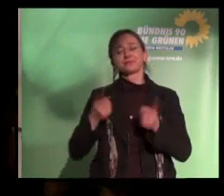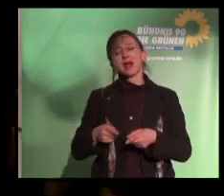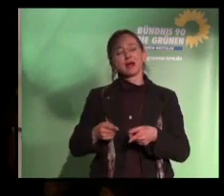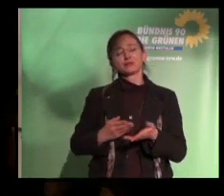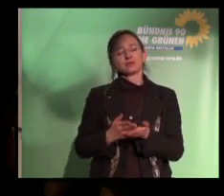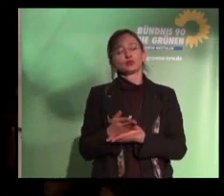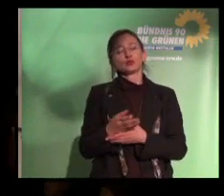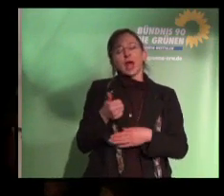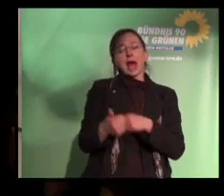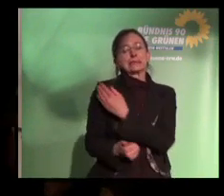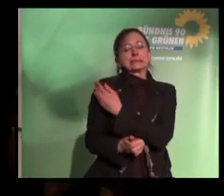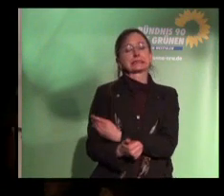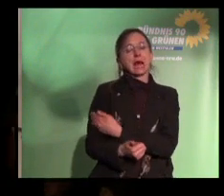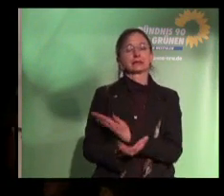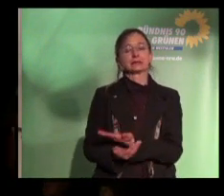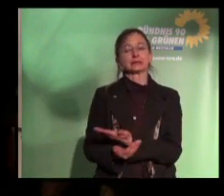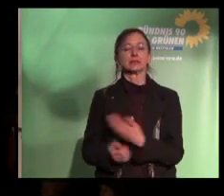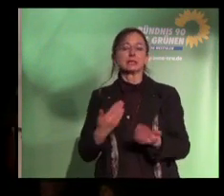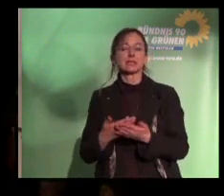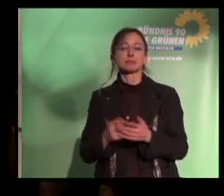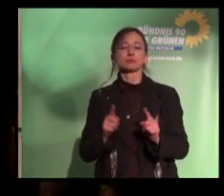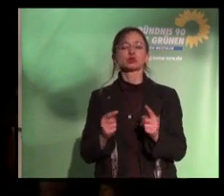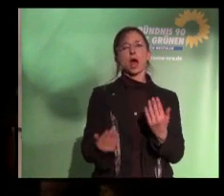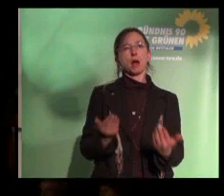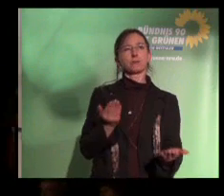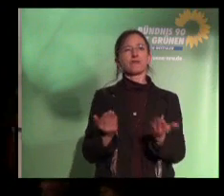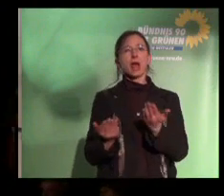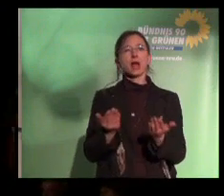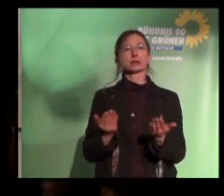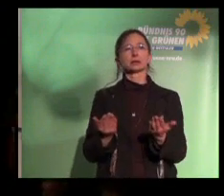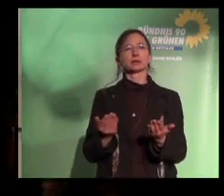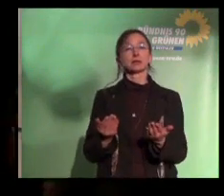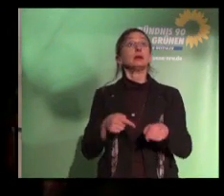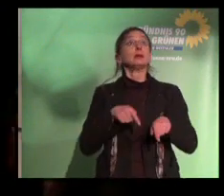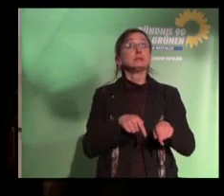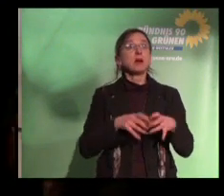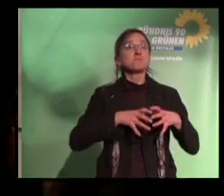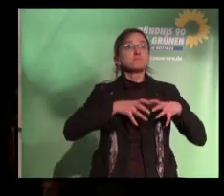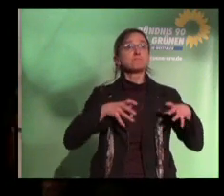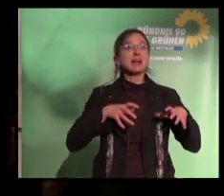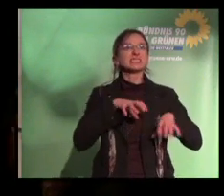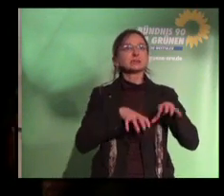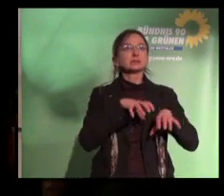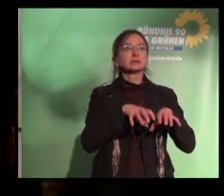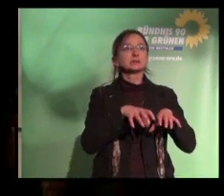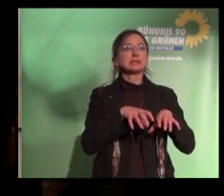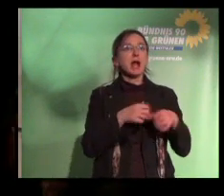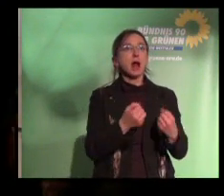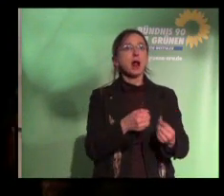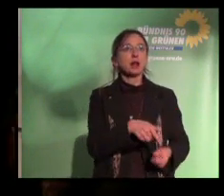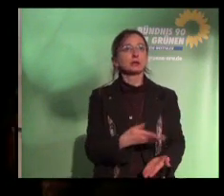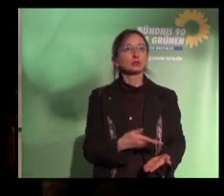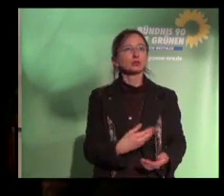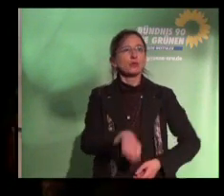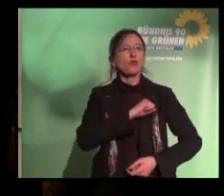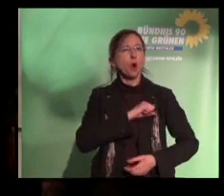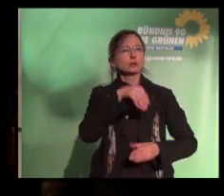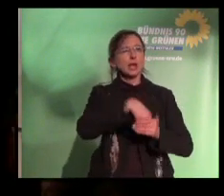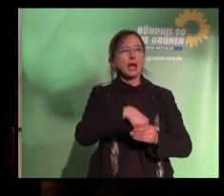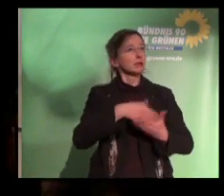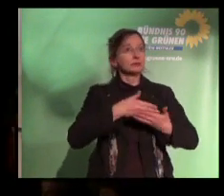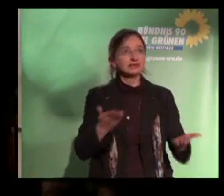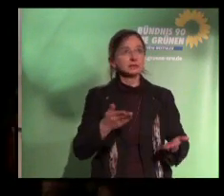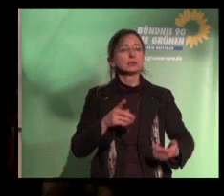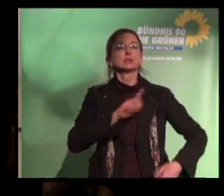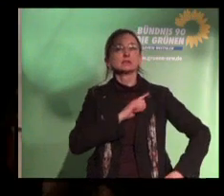auch abwägen. Und deshalb habe ich mir überlegt, was ist eigentlich der Vorteil der Massentierhaltung? Ja? Irgendwie muss es ja auch einen Vorteil haben. Und da habe ich schon einen